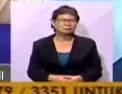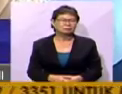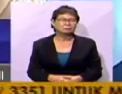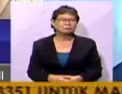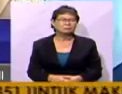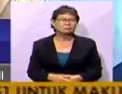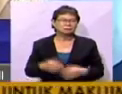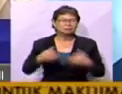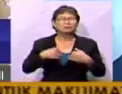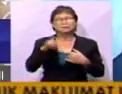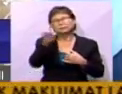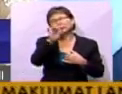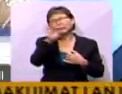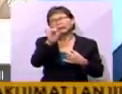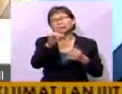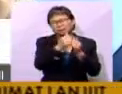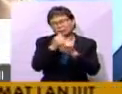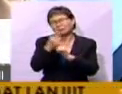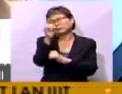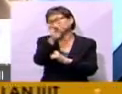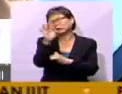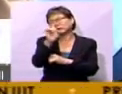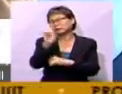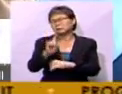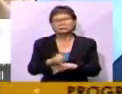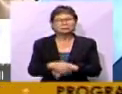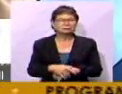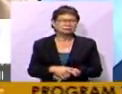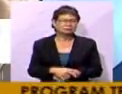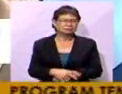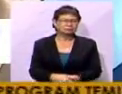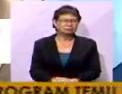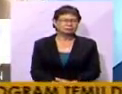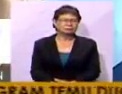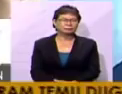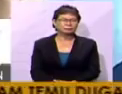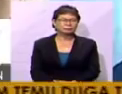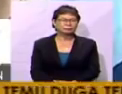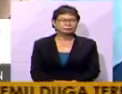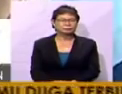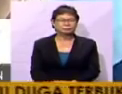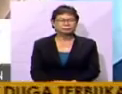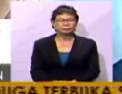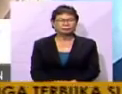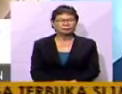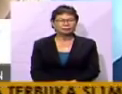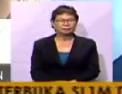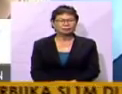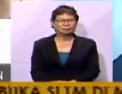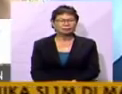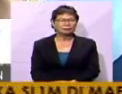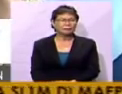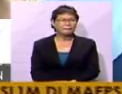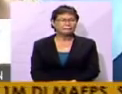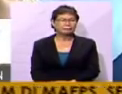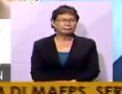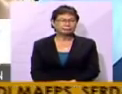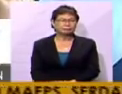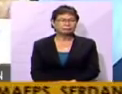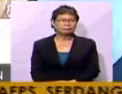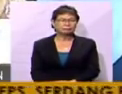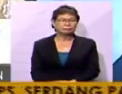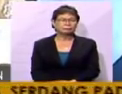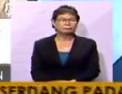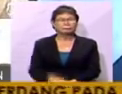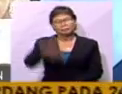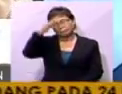malam. Ada sekali dengan dia. Ada sekali dengan dia. Makan-makan apa. Mumut sedara tu. Dia sepupu kat lah situ tu. Mumut sedara.